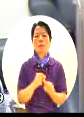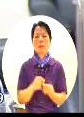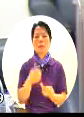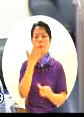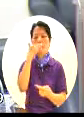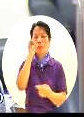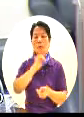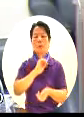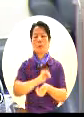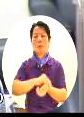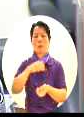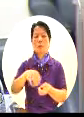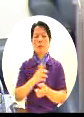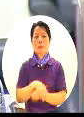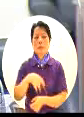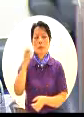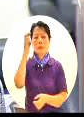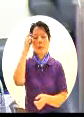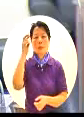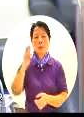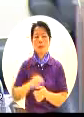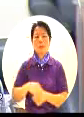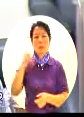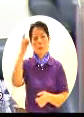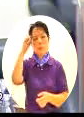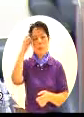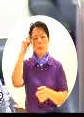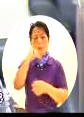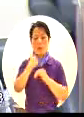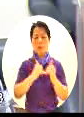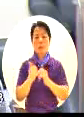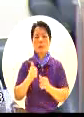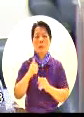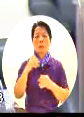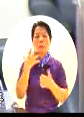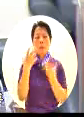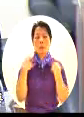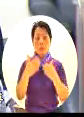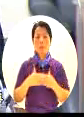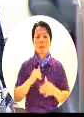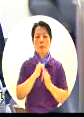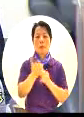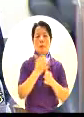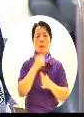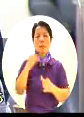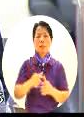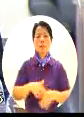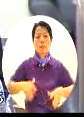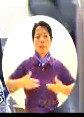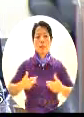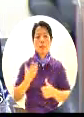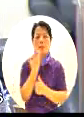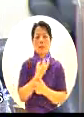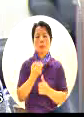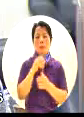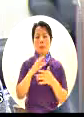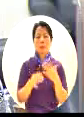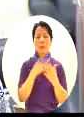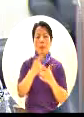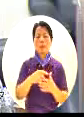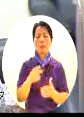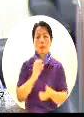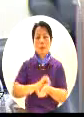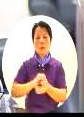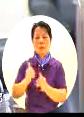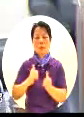旋医院是精神医院哈，就有社会责任啊。民生医院一起疾病管制的医院，当然就有社会责